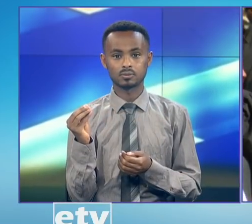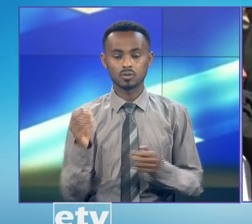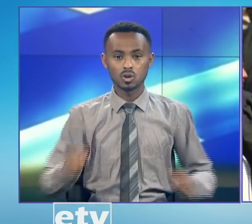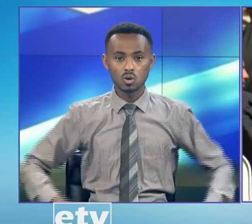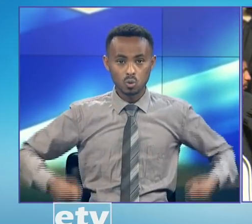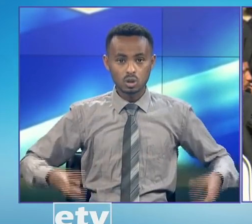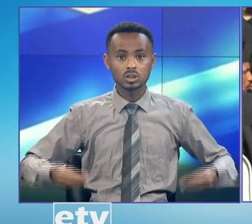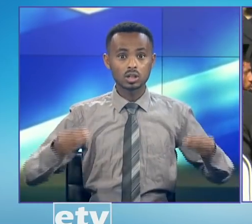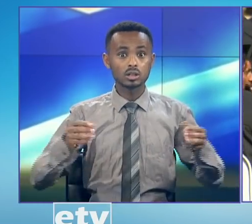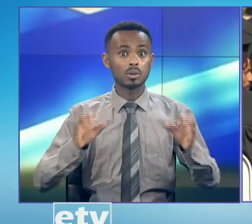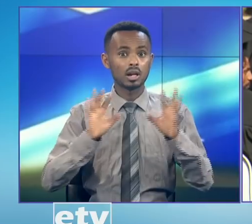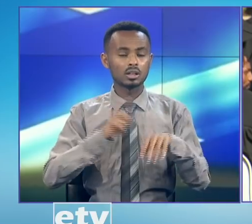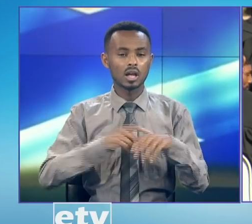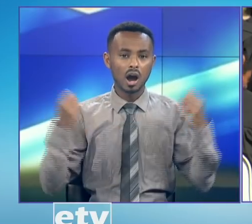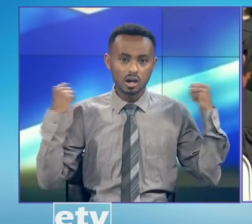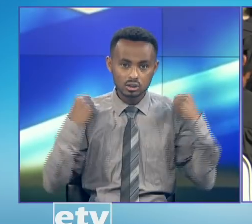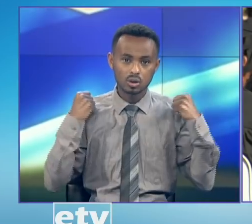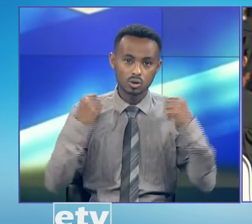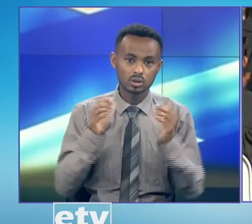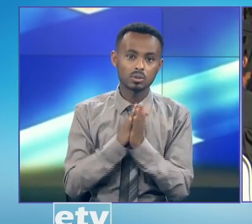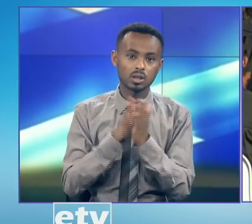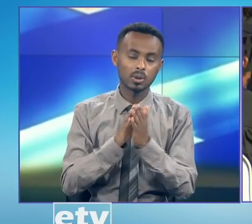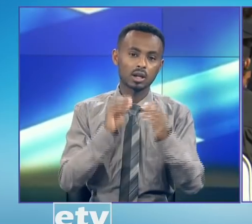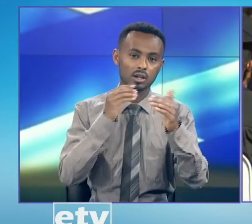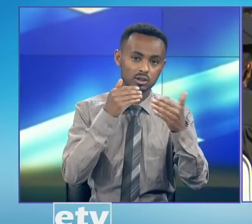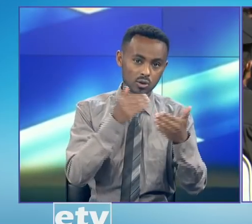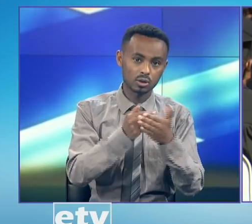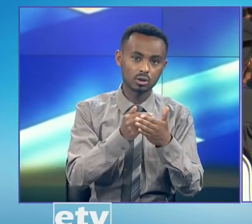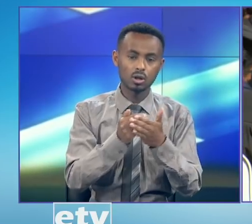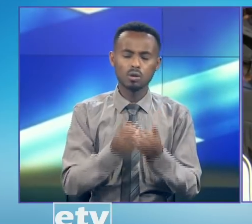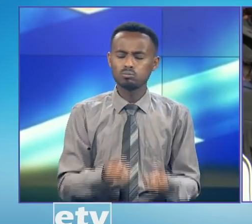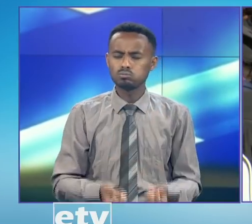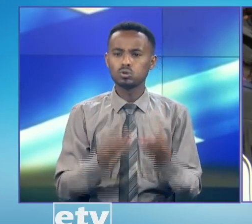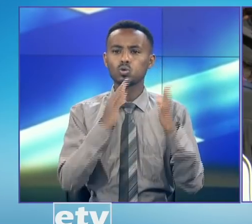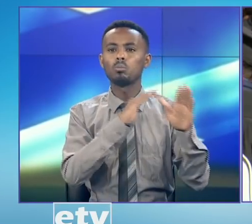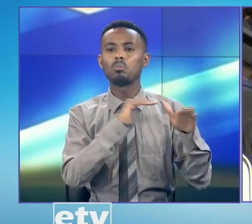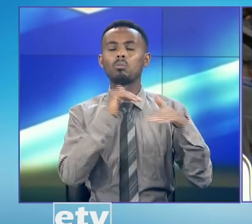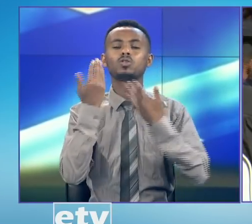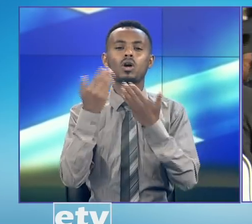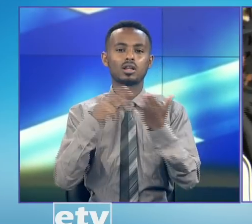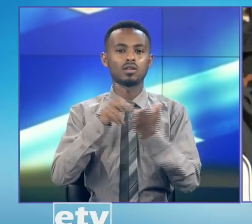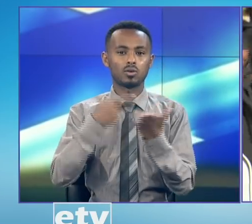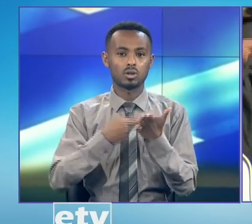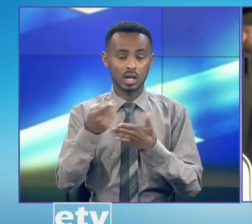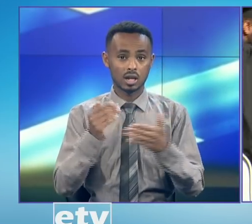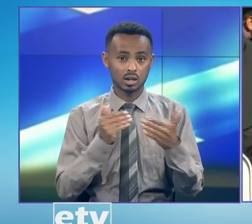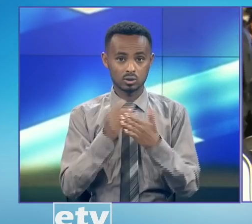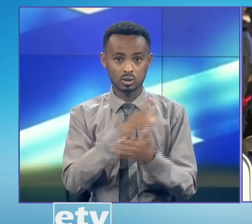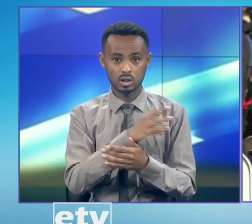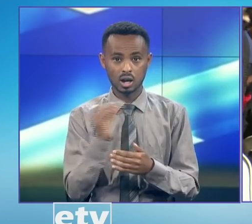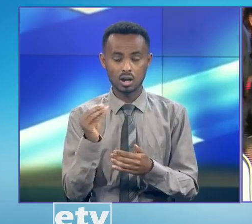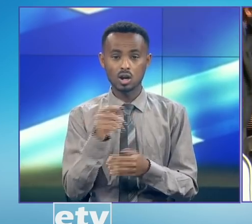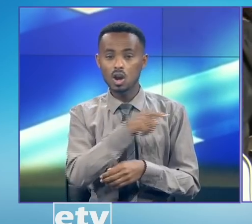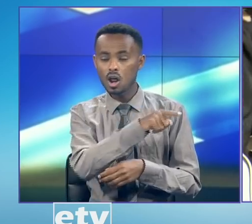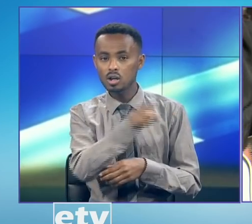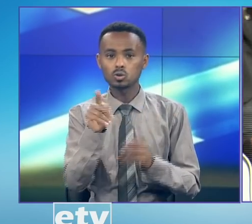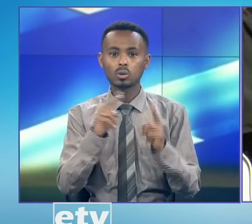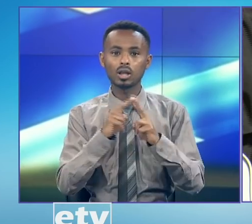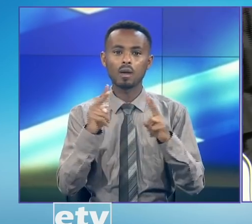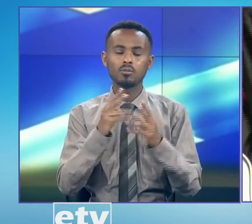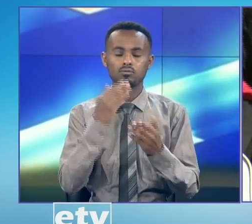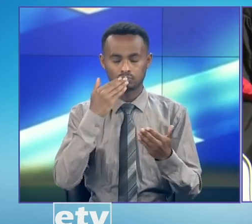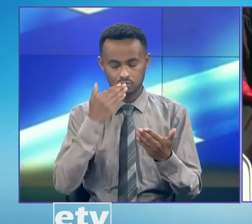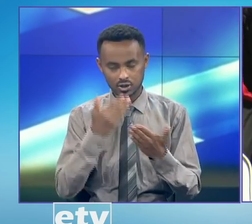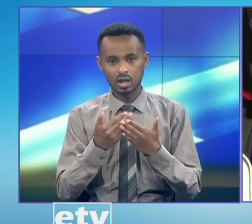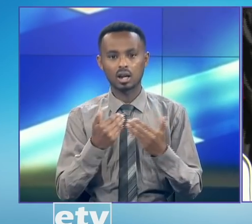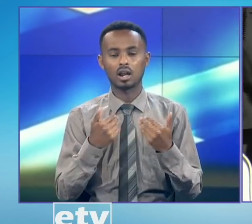ዊልቸር ሳይኖር አዝለውኝ ትምህርት ቤት ታደርሰውኝ በጣም ብዙ መስዋዕት ከፍለው ነው እዚህ ያደረሱኝና ለነሱ በጣም ትልቅ